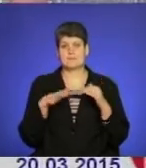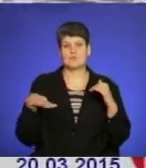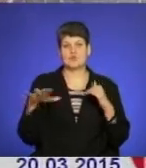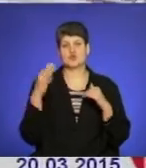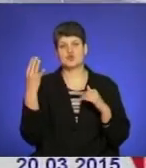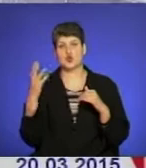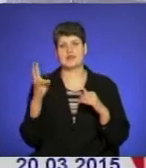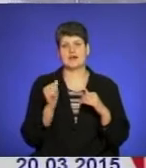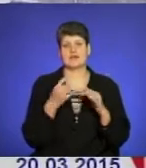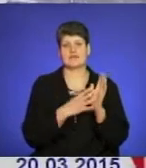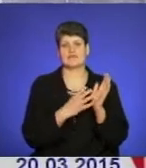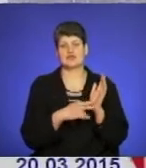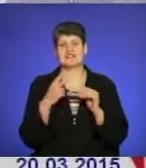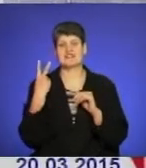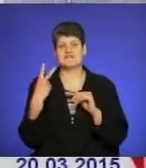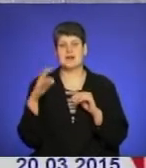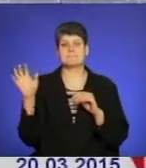на 90, два